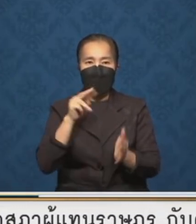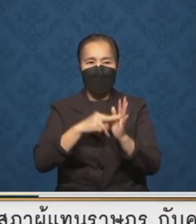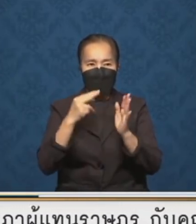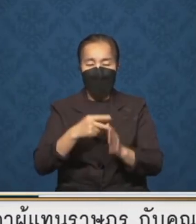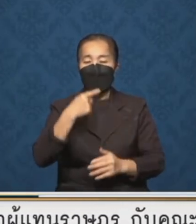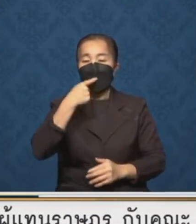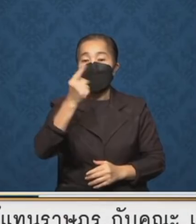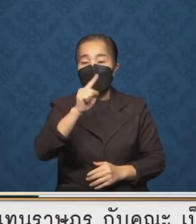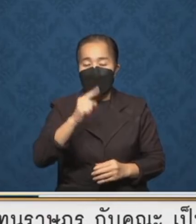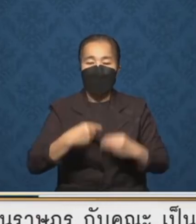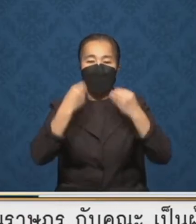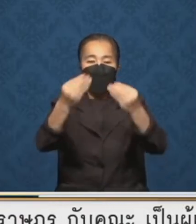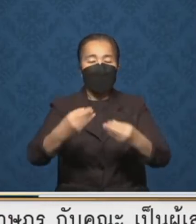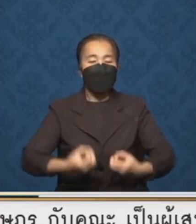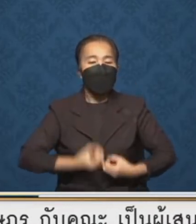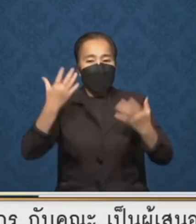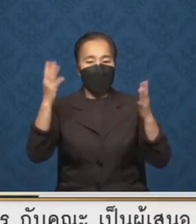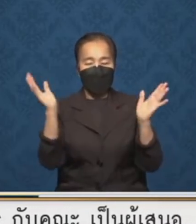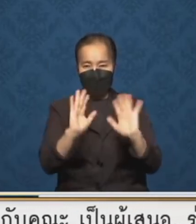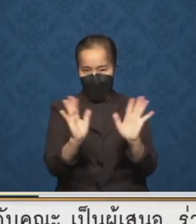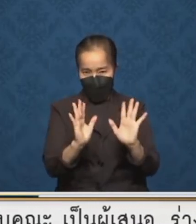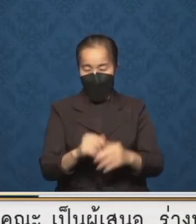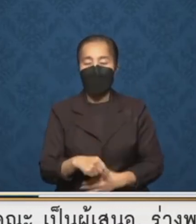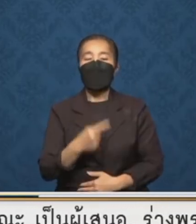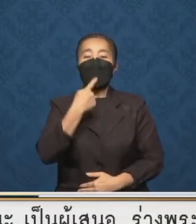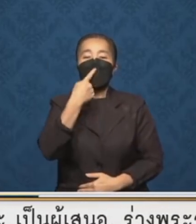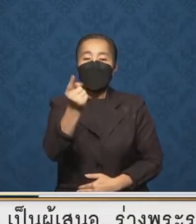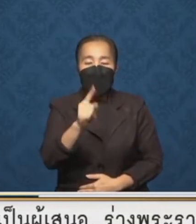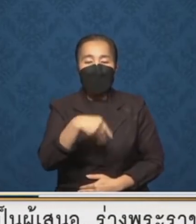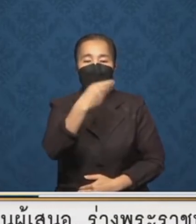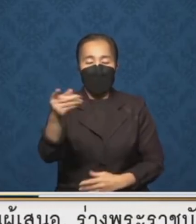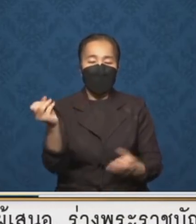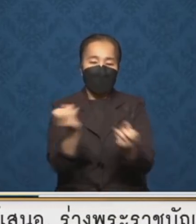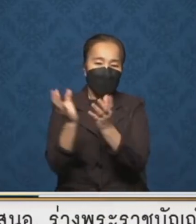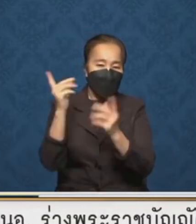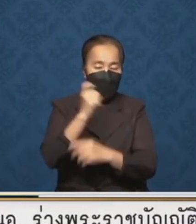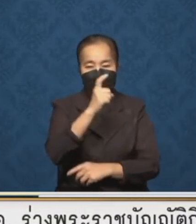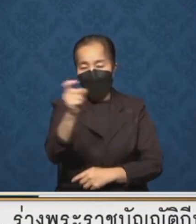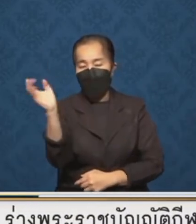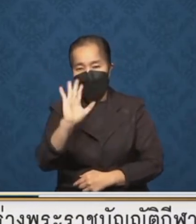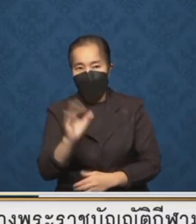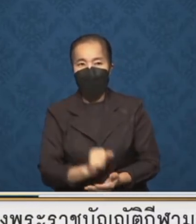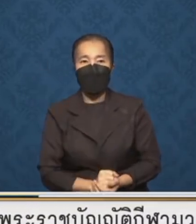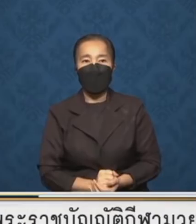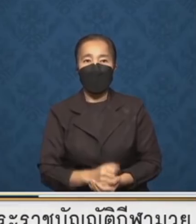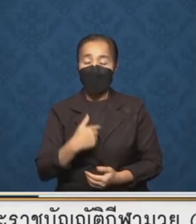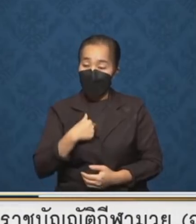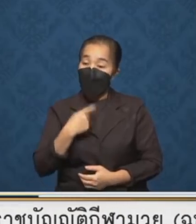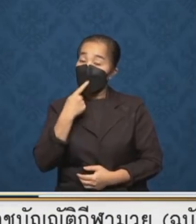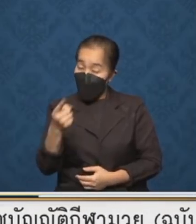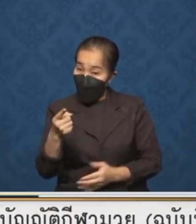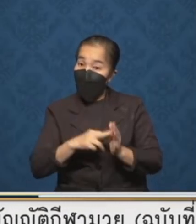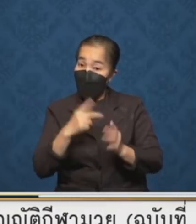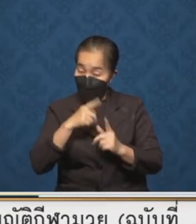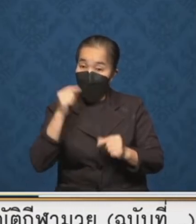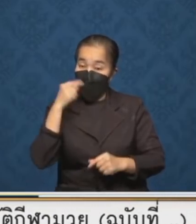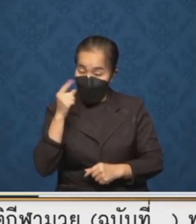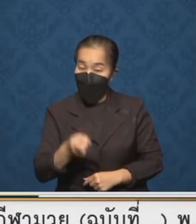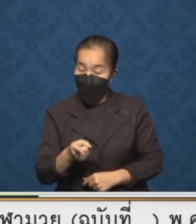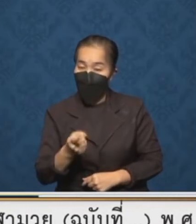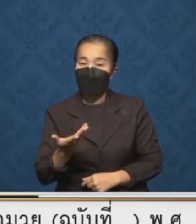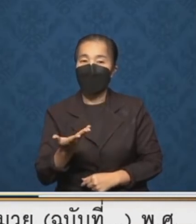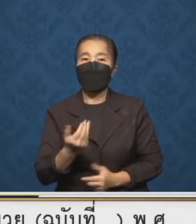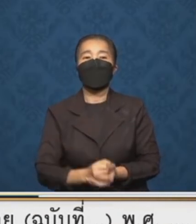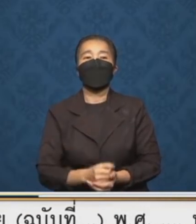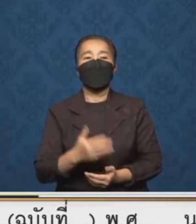ตกใจไม่สร้างความสับสนให้สังคมไม่พูดให้ก่อให้เกิดความเสียหายถ้าท่านจะบอกว่าสิ่งที่ท่านพูดมามันคือความผิดผ